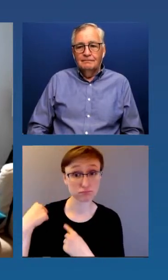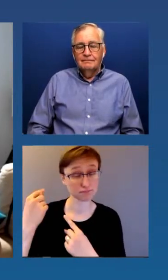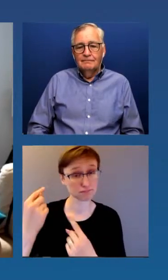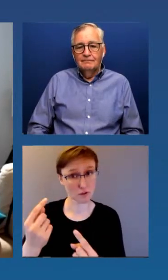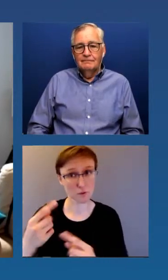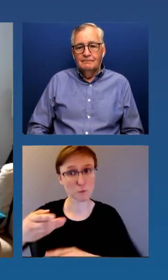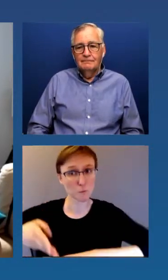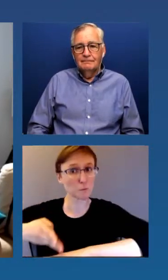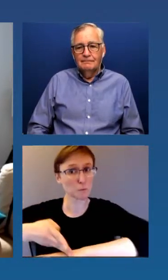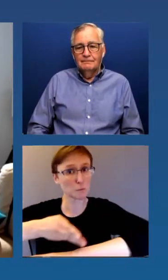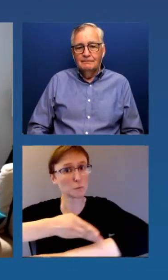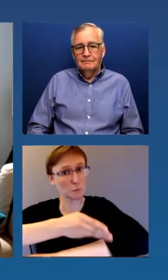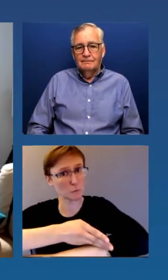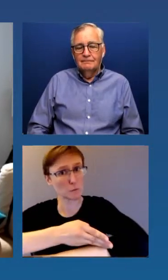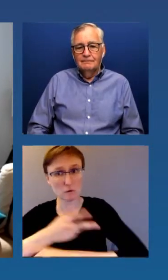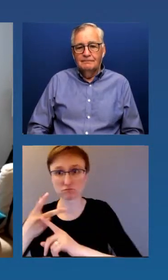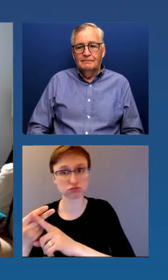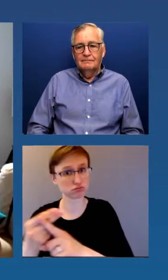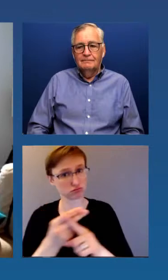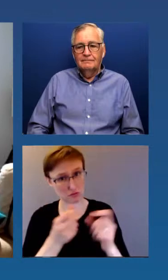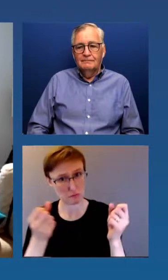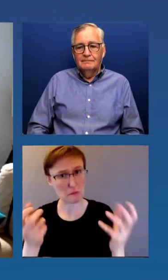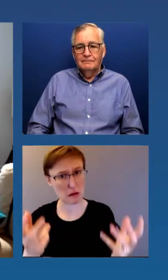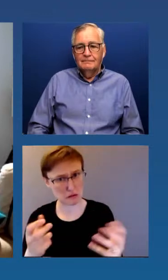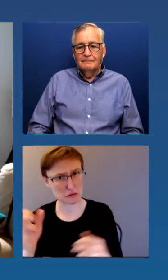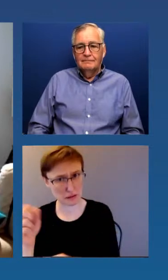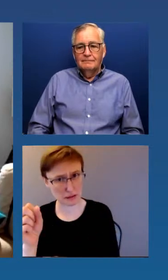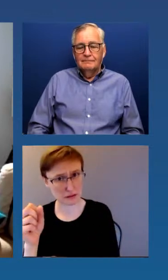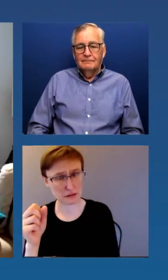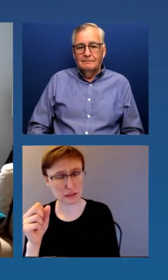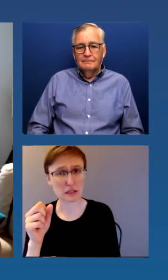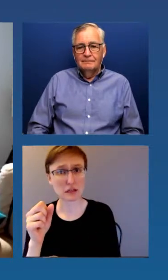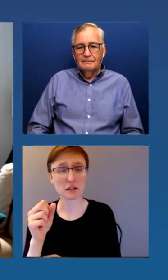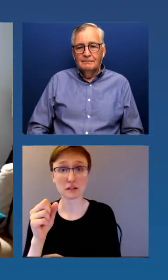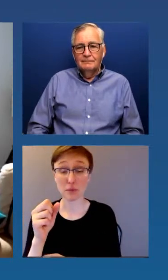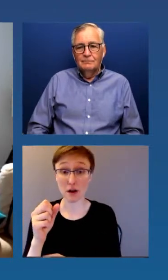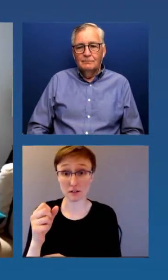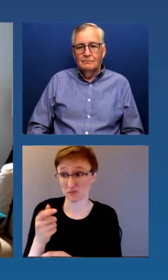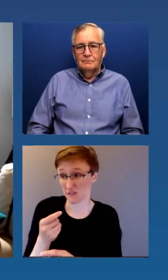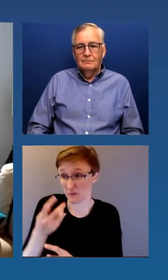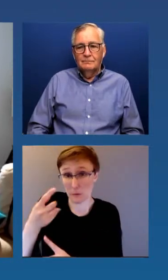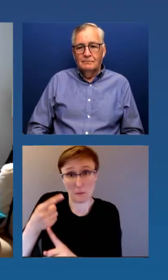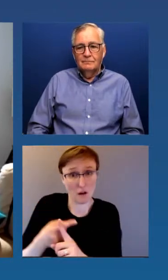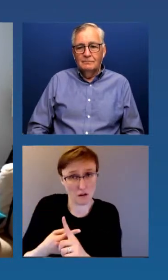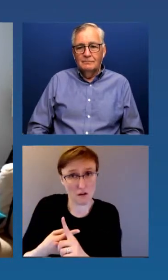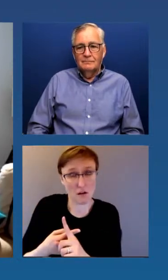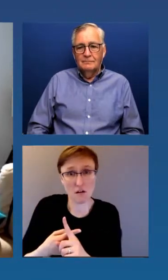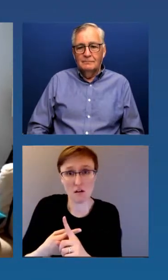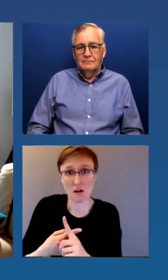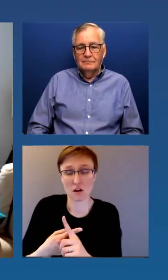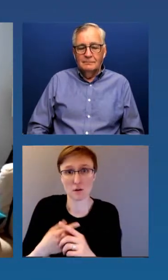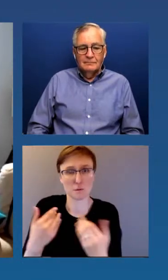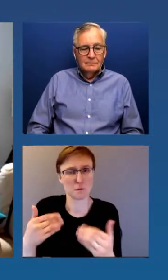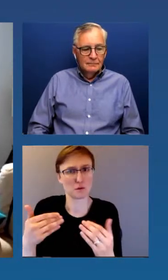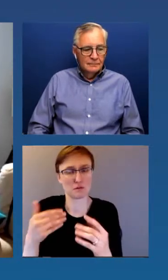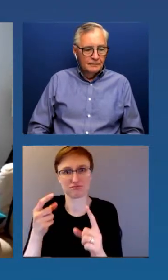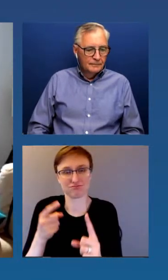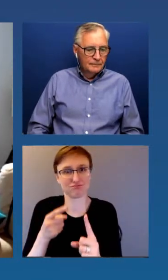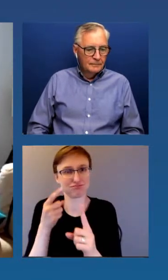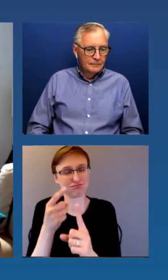Ottawa population. In a few short months, we have reached the remarkable milestone